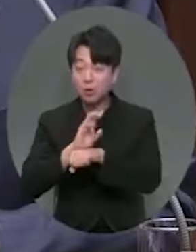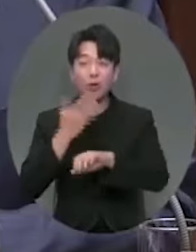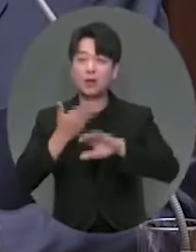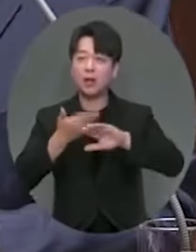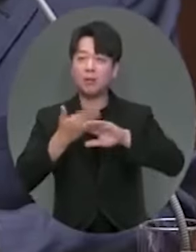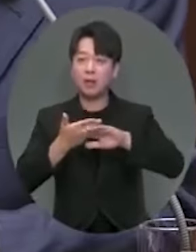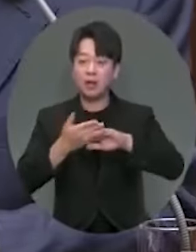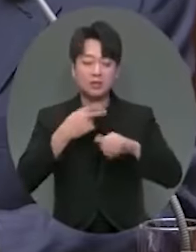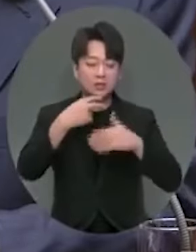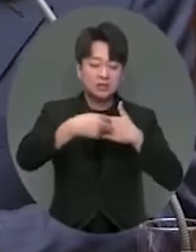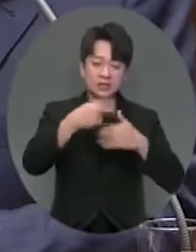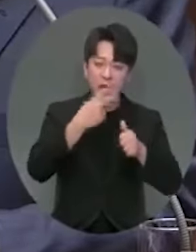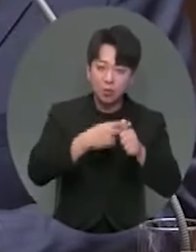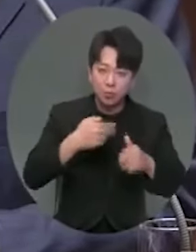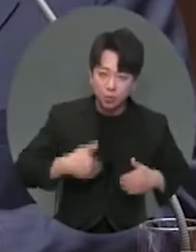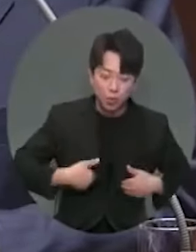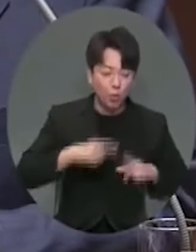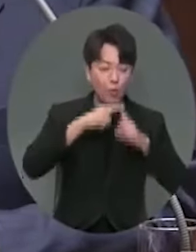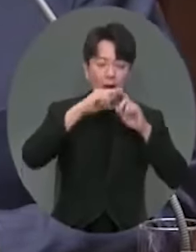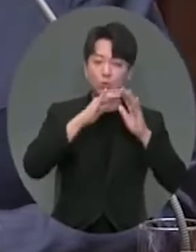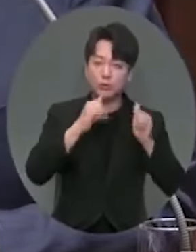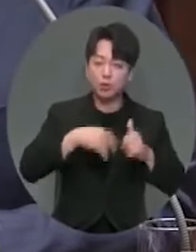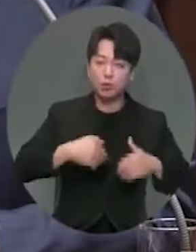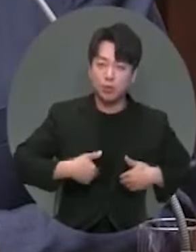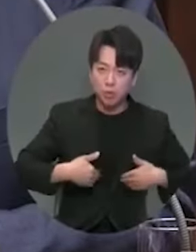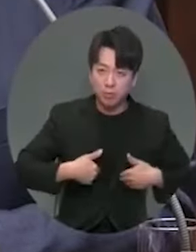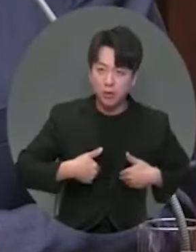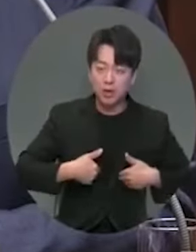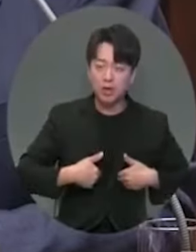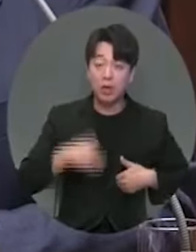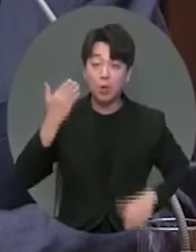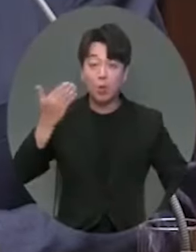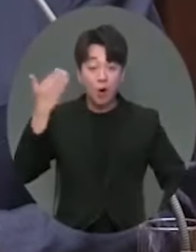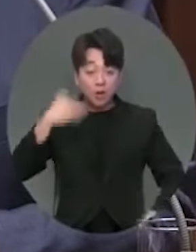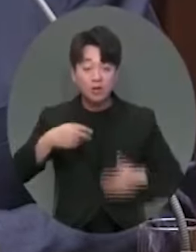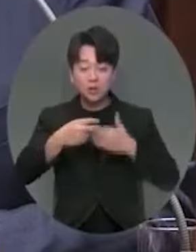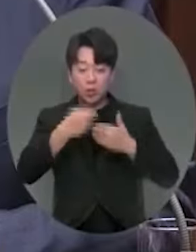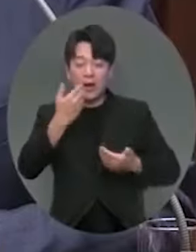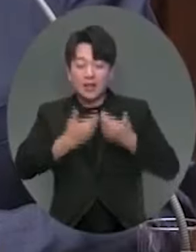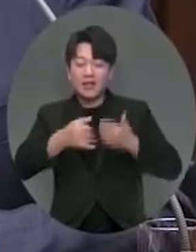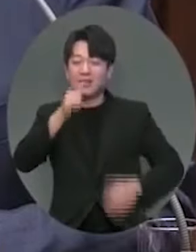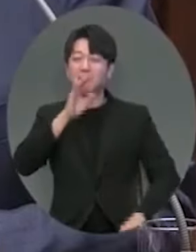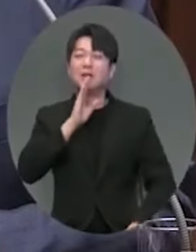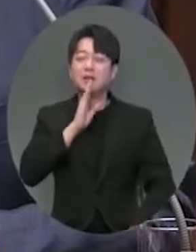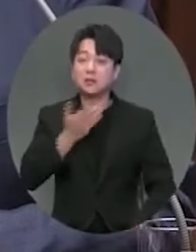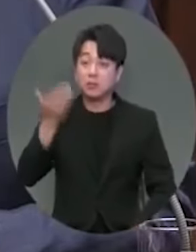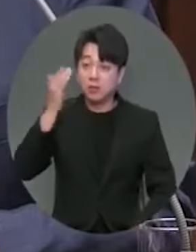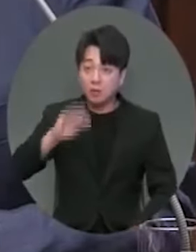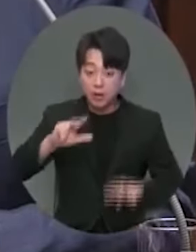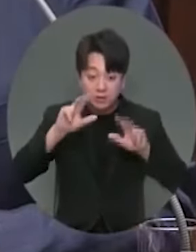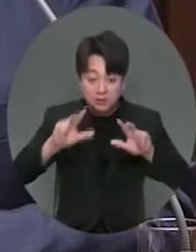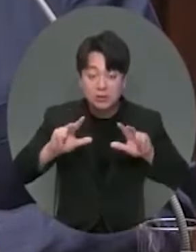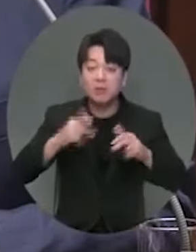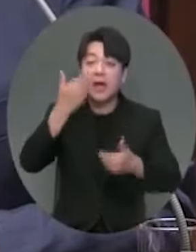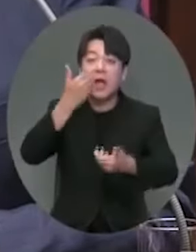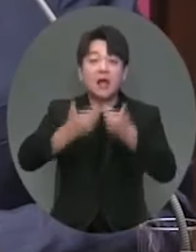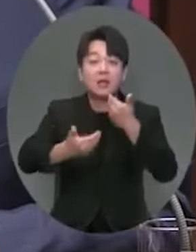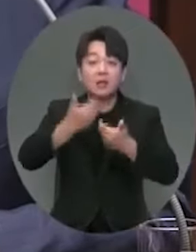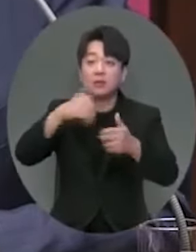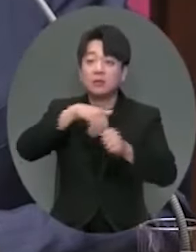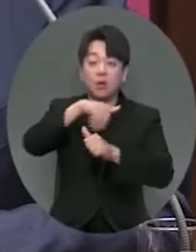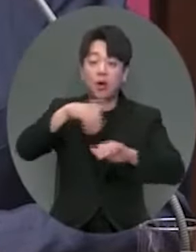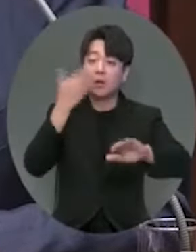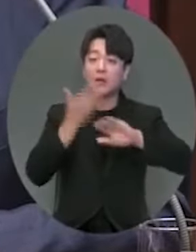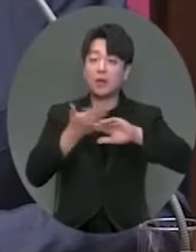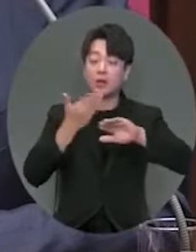있어야 되는데 물론 과거에도 응급실 문제 있었습니다. 그렇지만 지금 현재의 이 모양 이 꼴이 아닌데 그 책임이